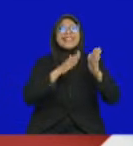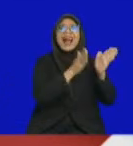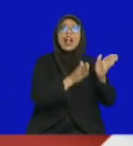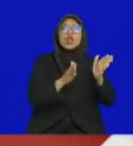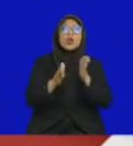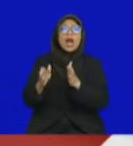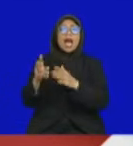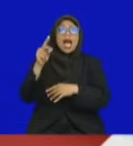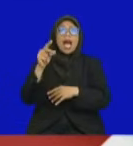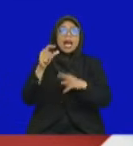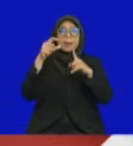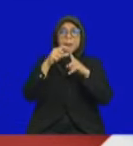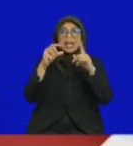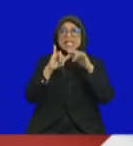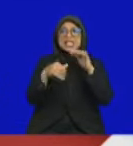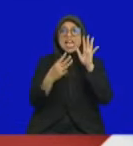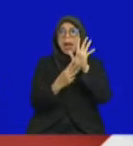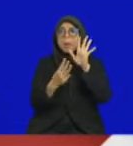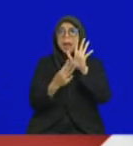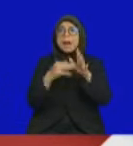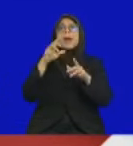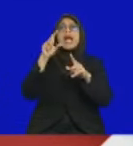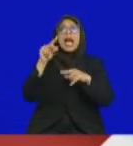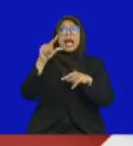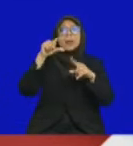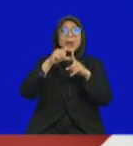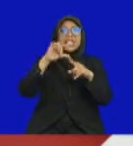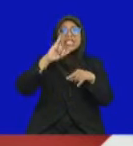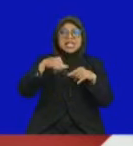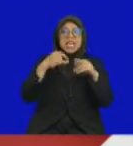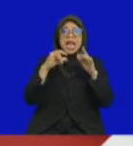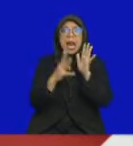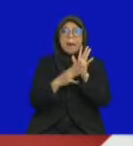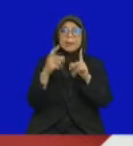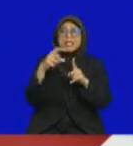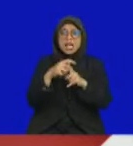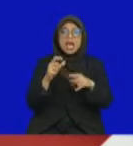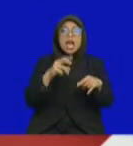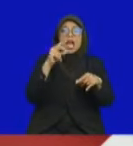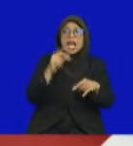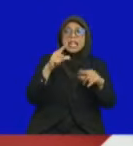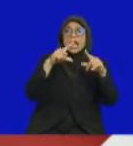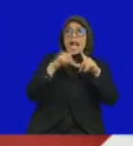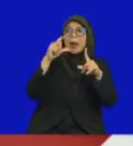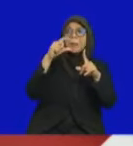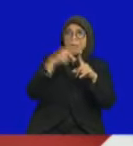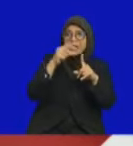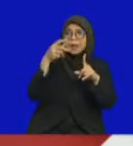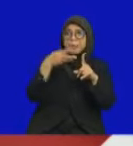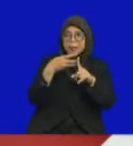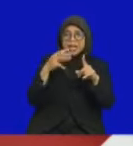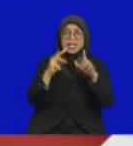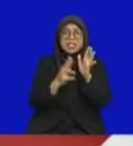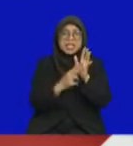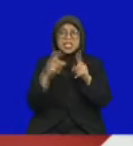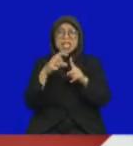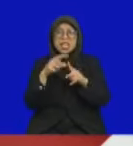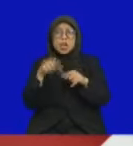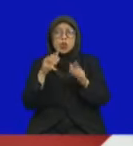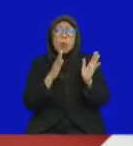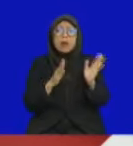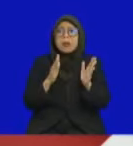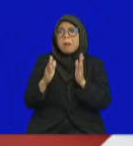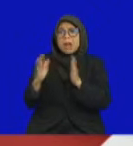ada rpjmd kemudian ada rkp setelah rkp ada rapbd setelah itu ada perda pada